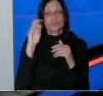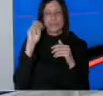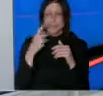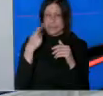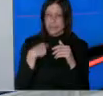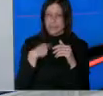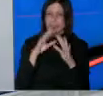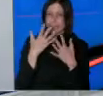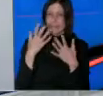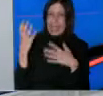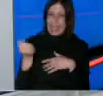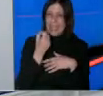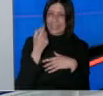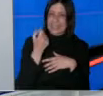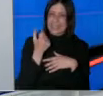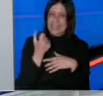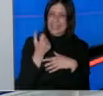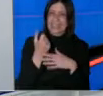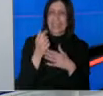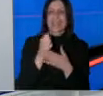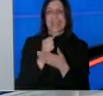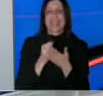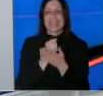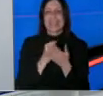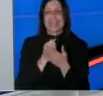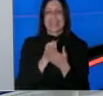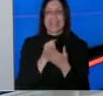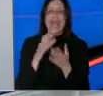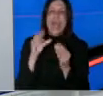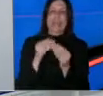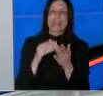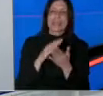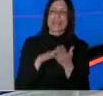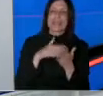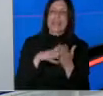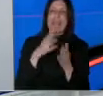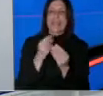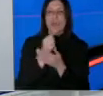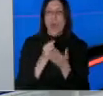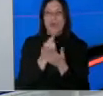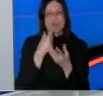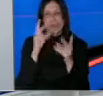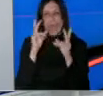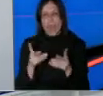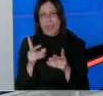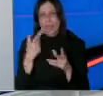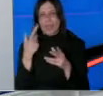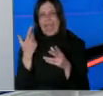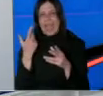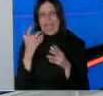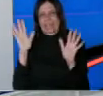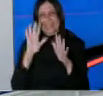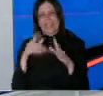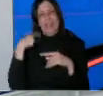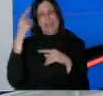באוזניה, אם לקחת קצת טחינה עם החומוס, מה הם יכולים להגיד לנו חוץ מזמן ועוד דברים? אבל יאללה, לא משנה. או, מתי להכניס את הסינק הבא של